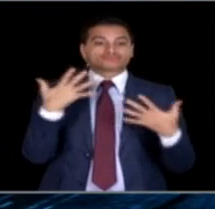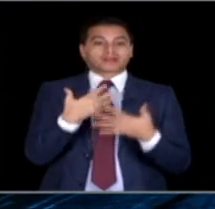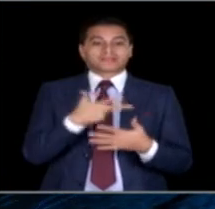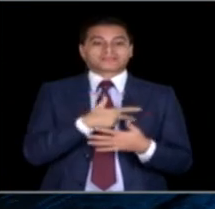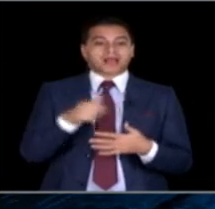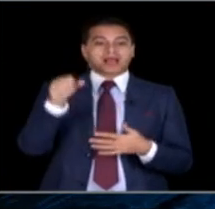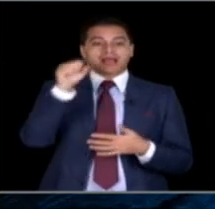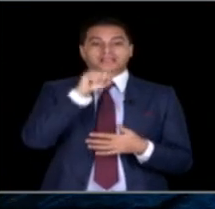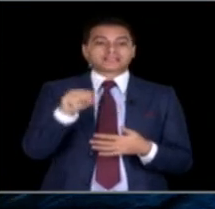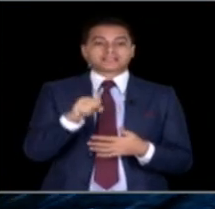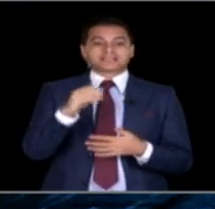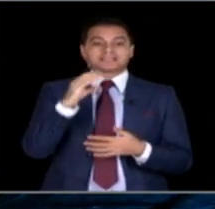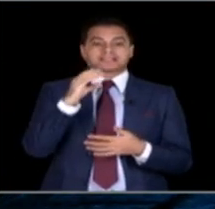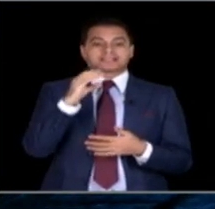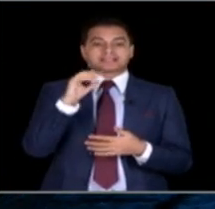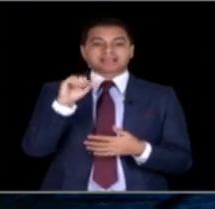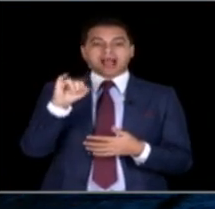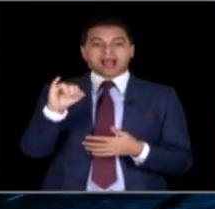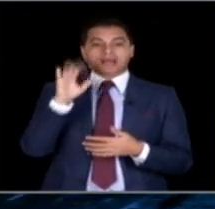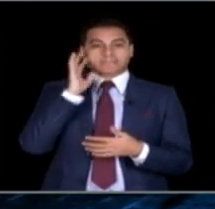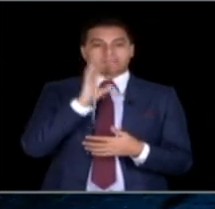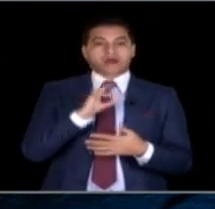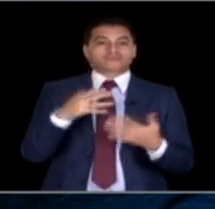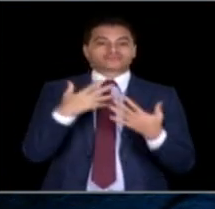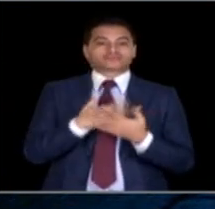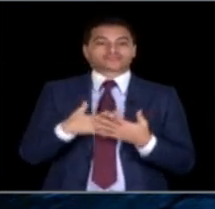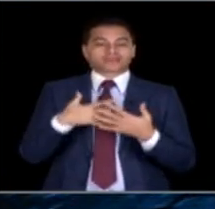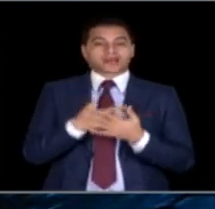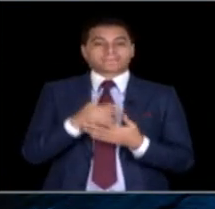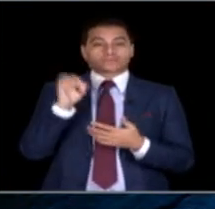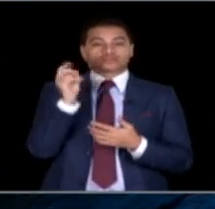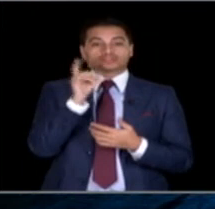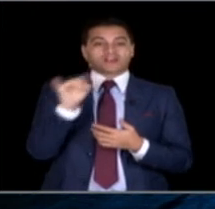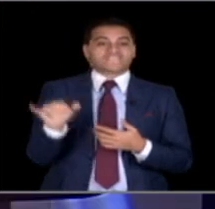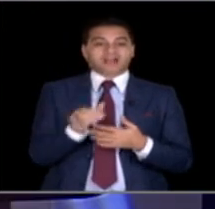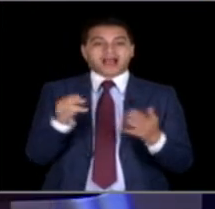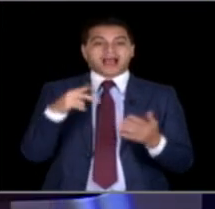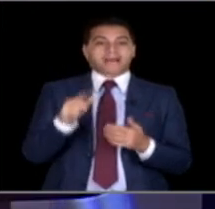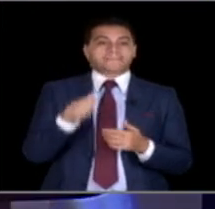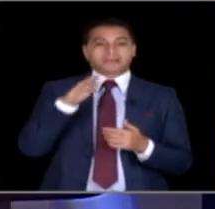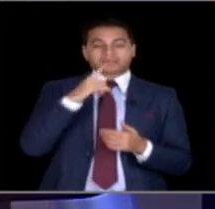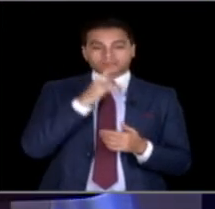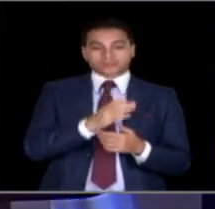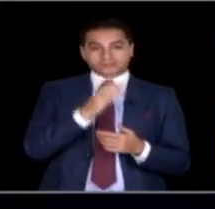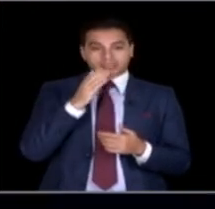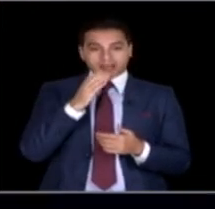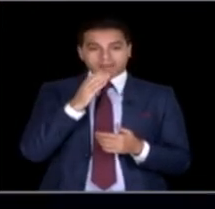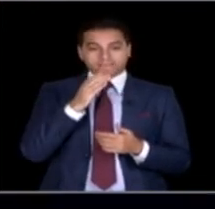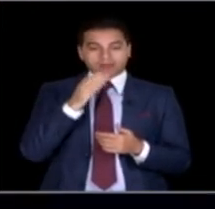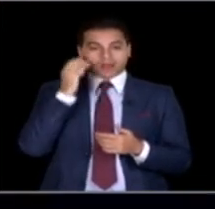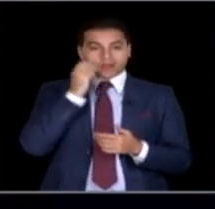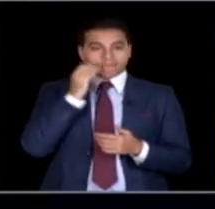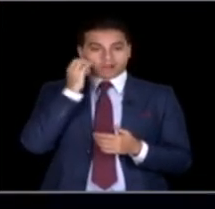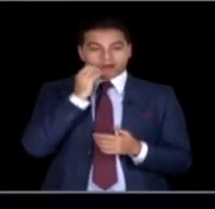الاصطناعي سكاي؟ مصطفى عباس إجابتك الإمارات.